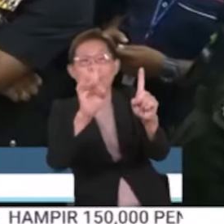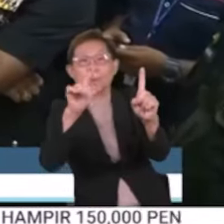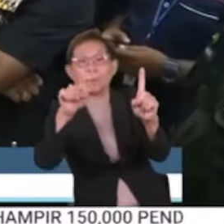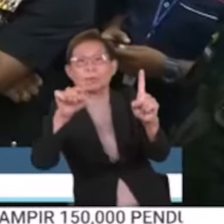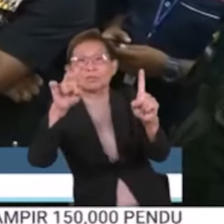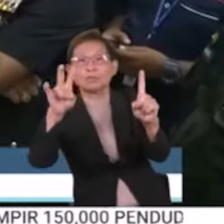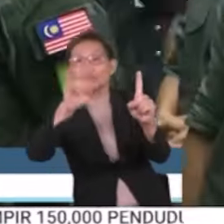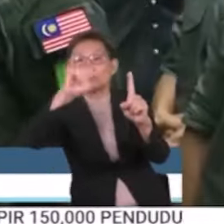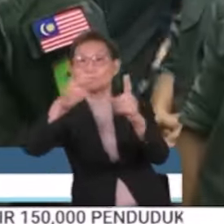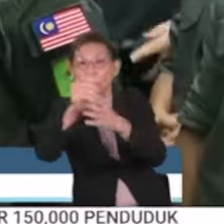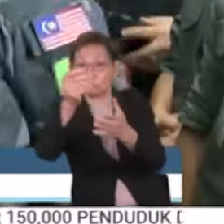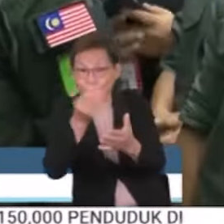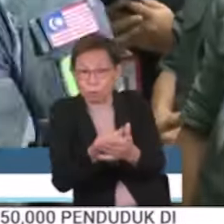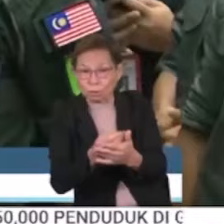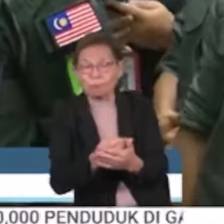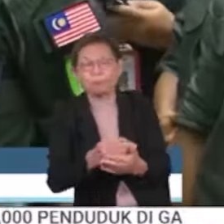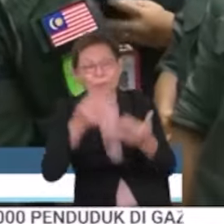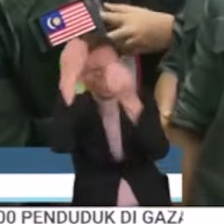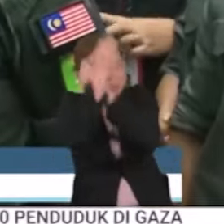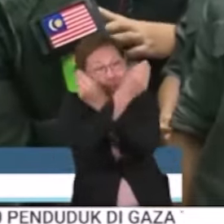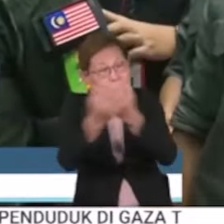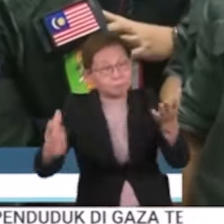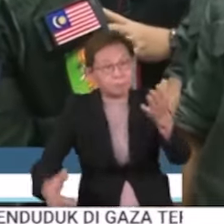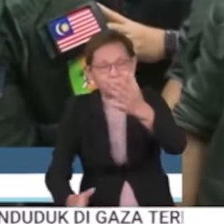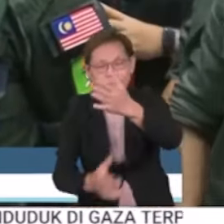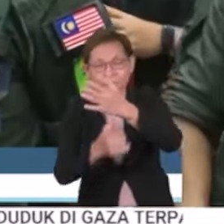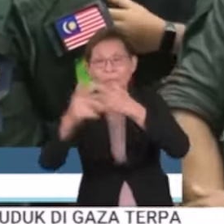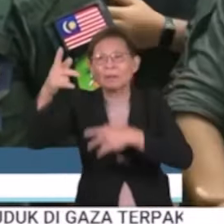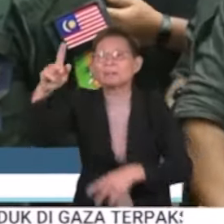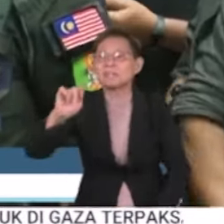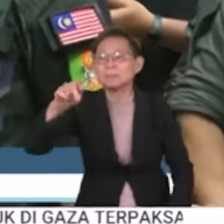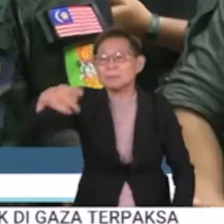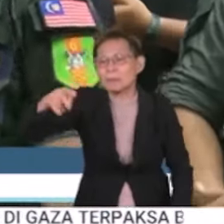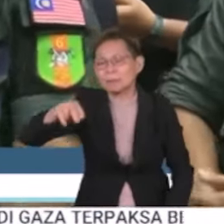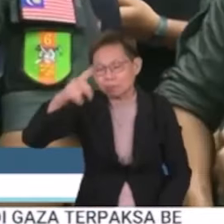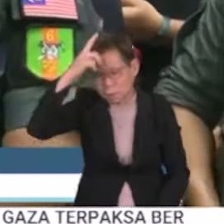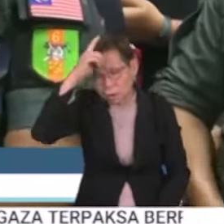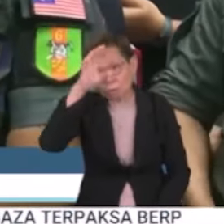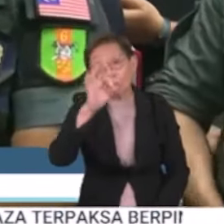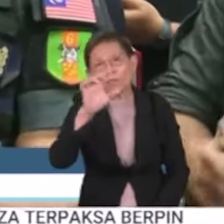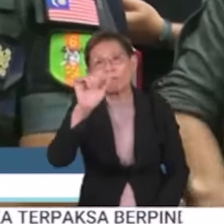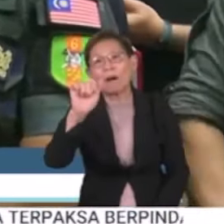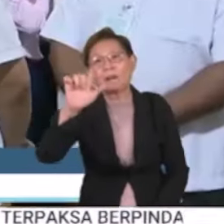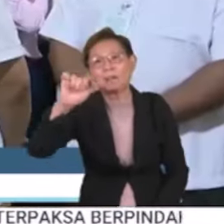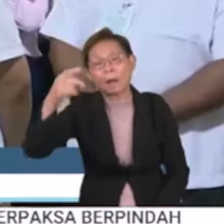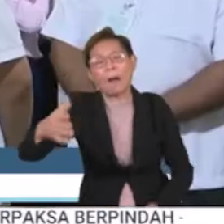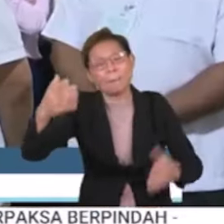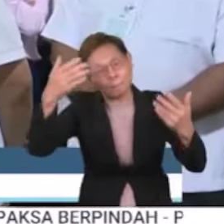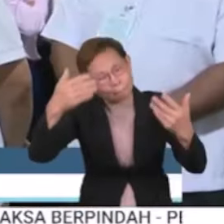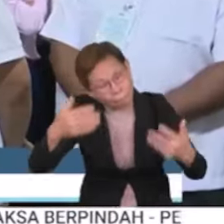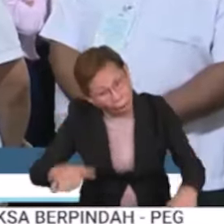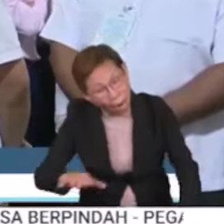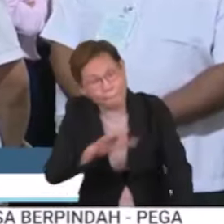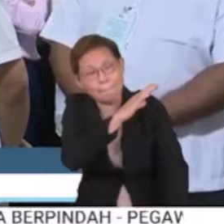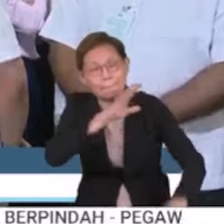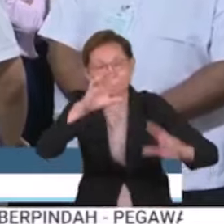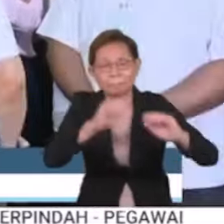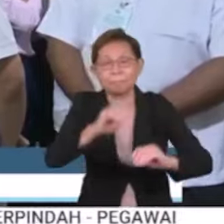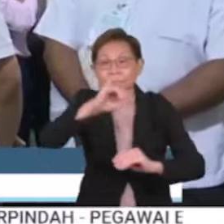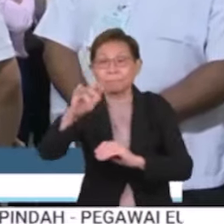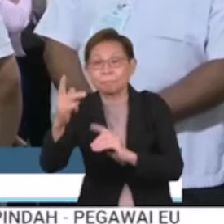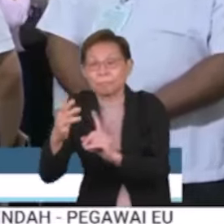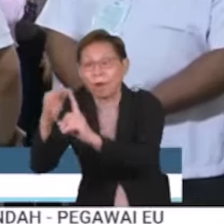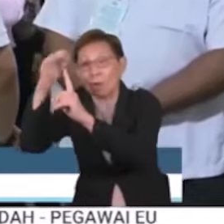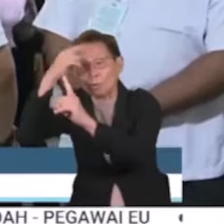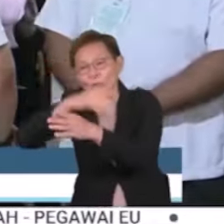168.7 juta perkara itu diumumkan timbalan Perdana Menteri Datuk Seri Fadilah yusof selepas mempengerusikan mesyuarat jawatankuasa